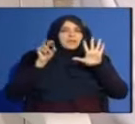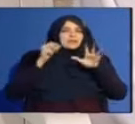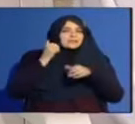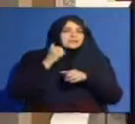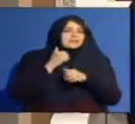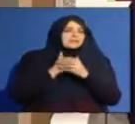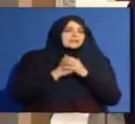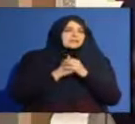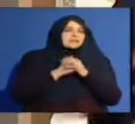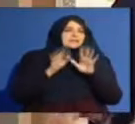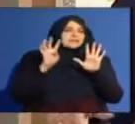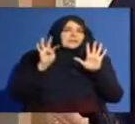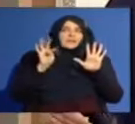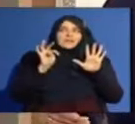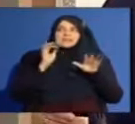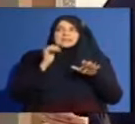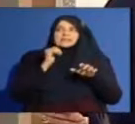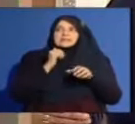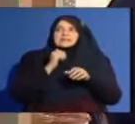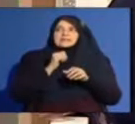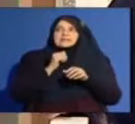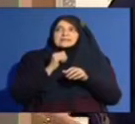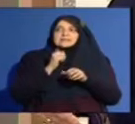والثمانينات ثم التسعينات، ثم يعني